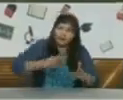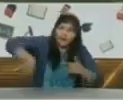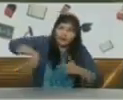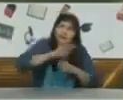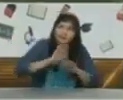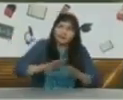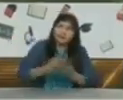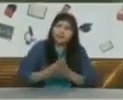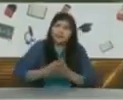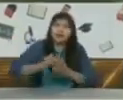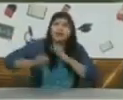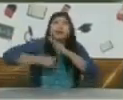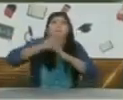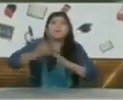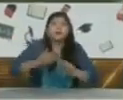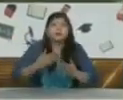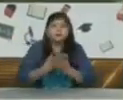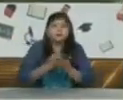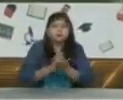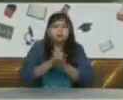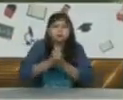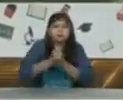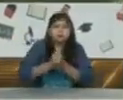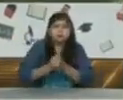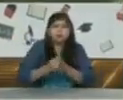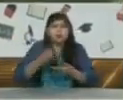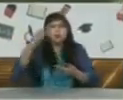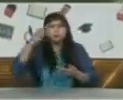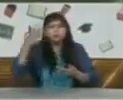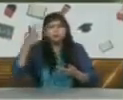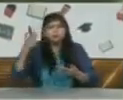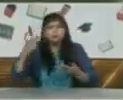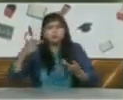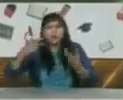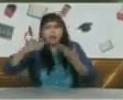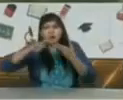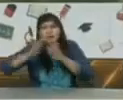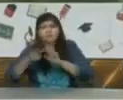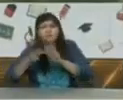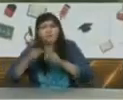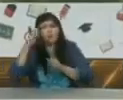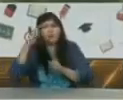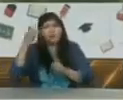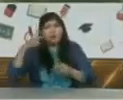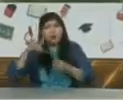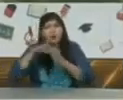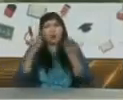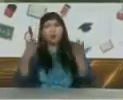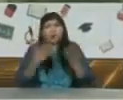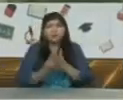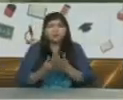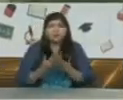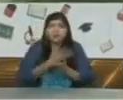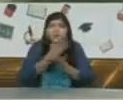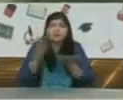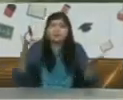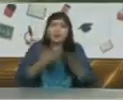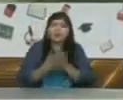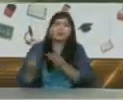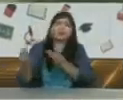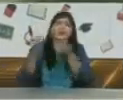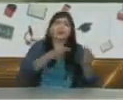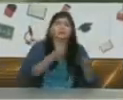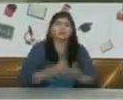आसपास है, लेकिन क्रिएटिविटी का दायरा नॉलेज से भी बहुत दूर तक आपको